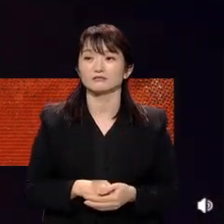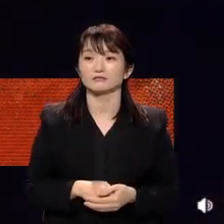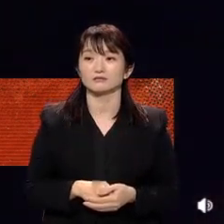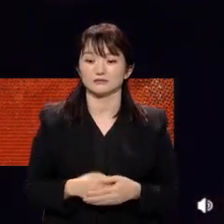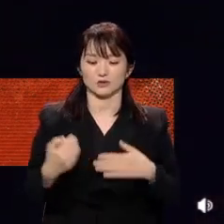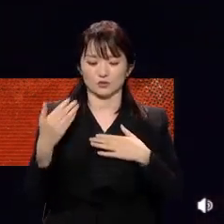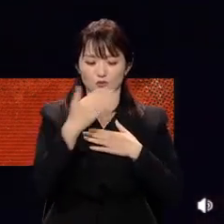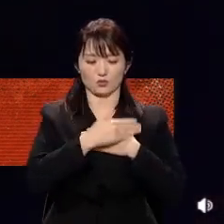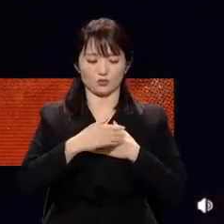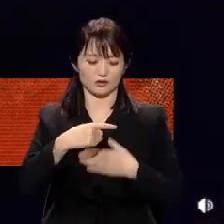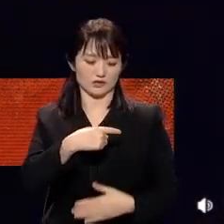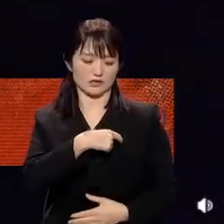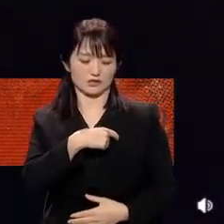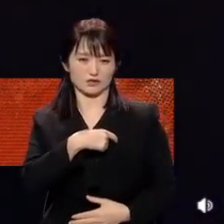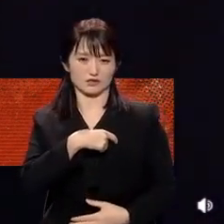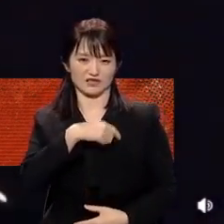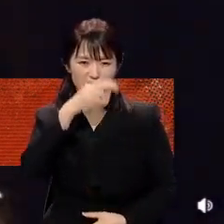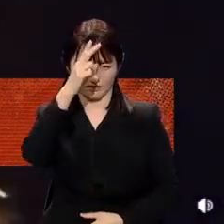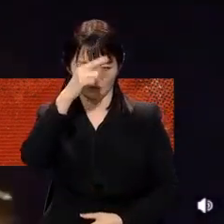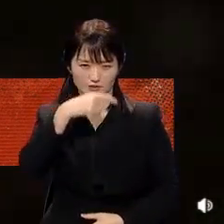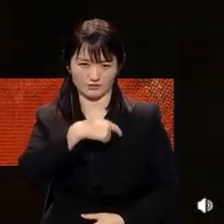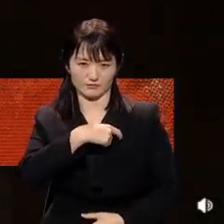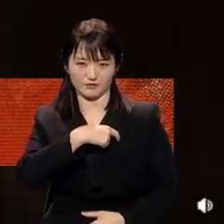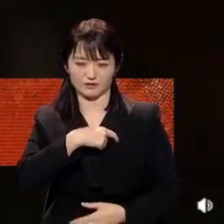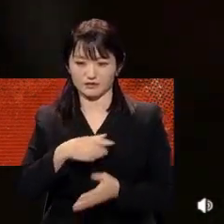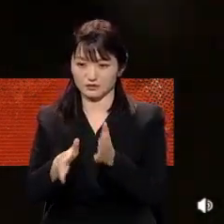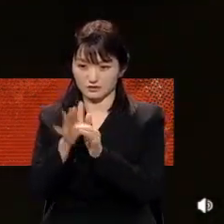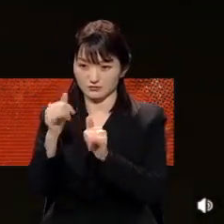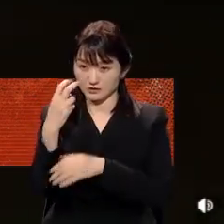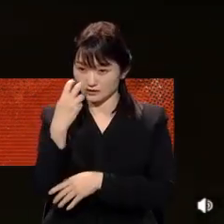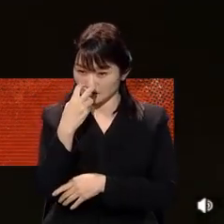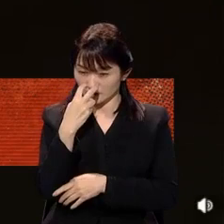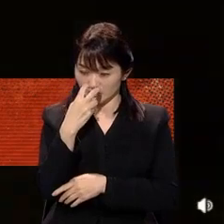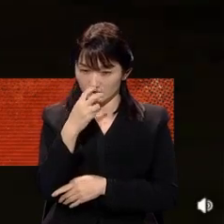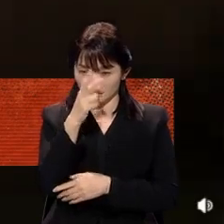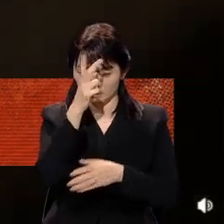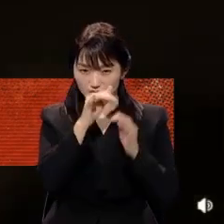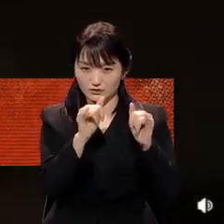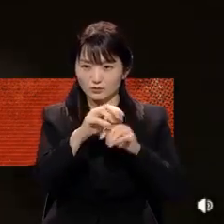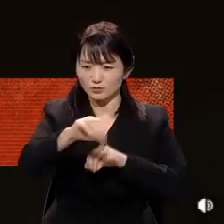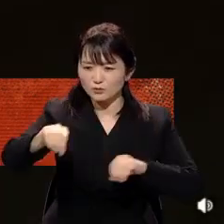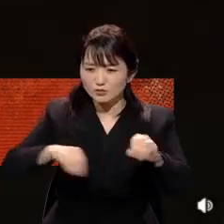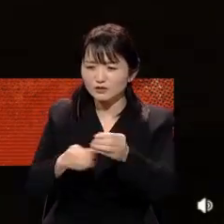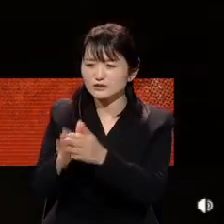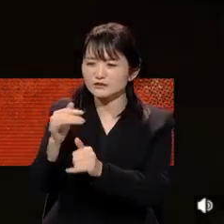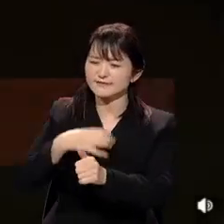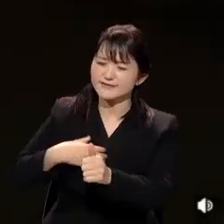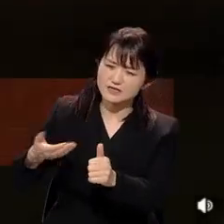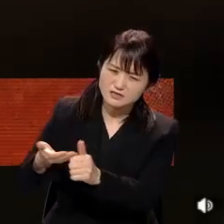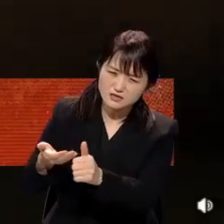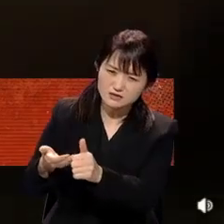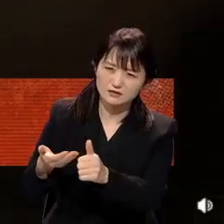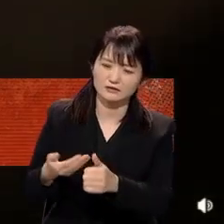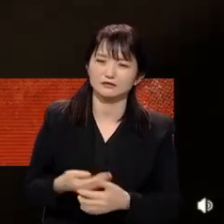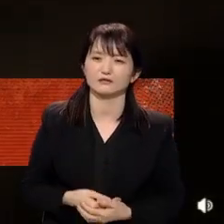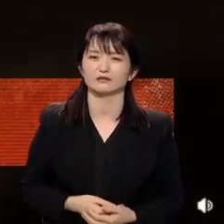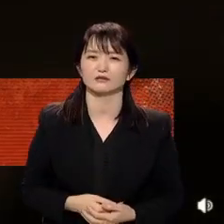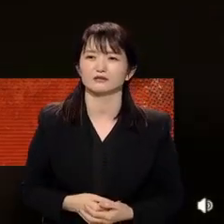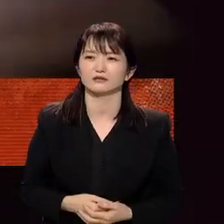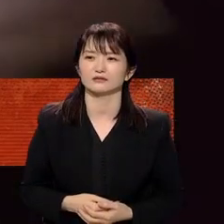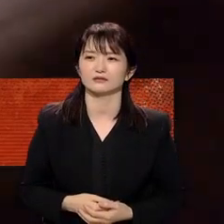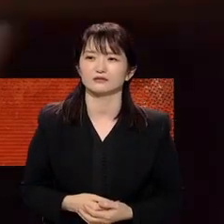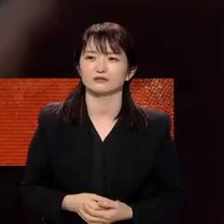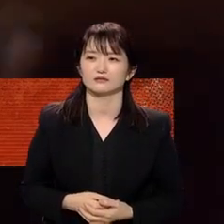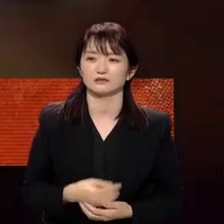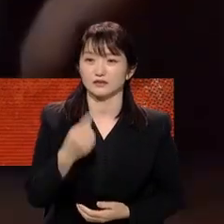옷에 폴리스라고 적혀있죠. 네, 시민을 지켜야 할 경찰들이 되레 시민들을 못살게 괴롭히고 있었던 겁니다. 게다가 한두